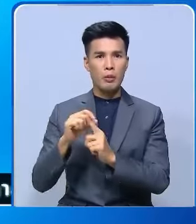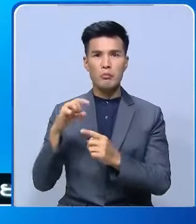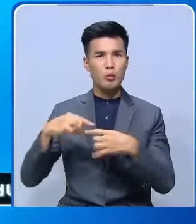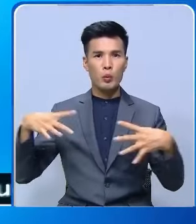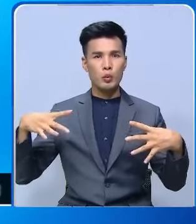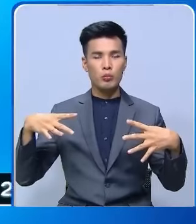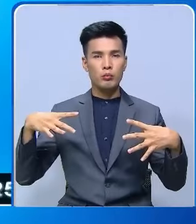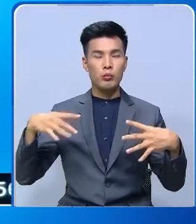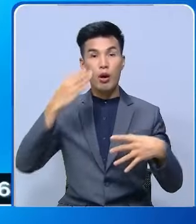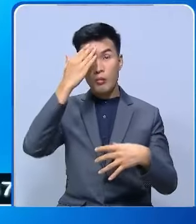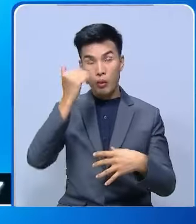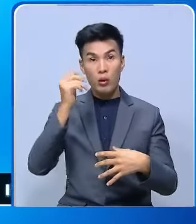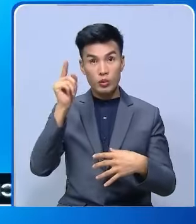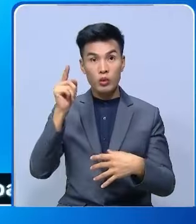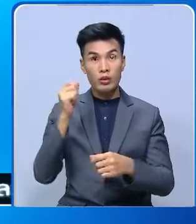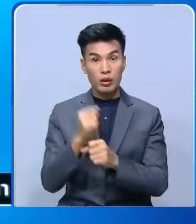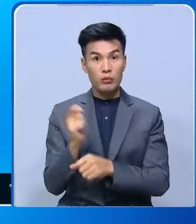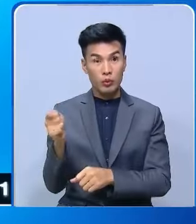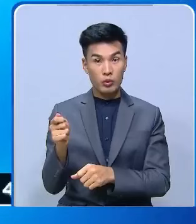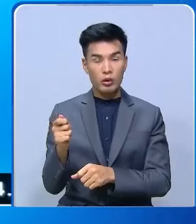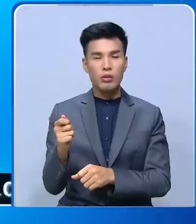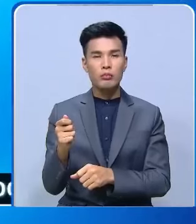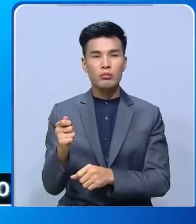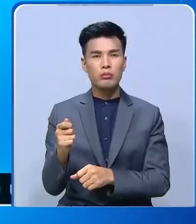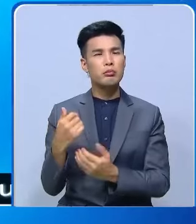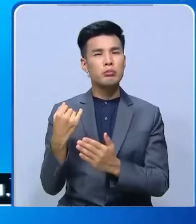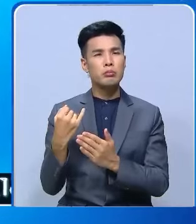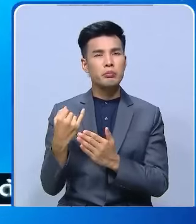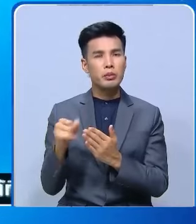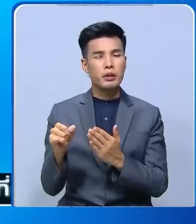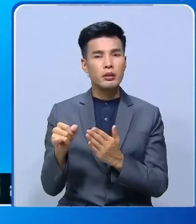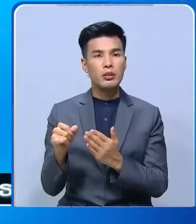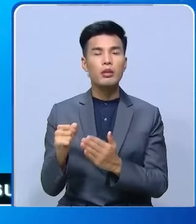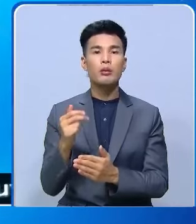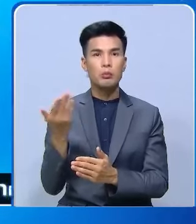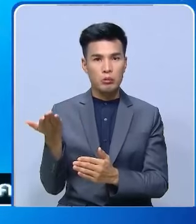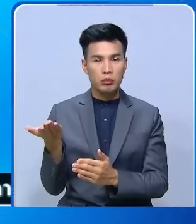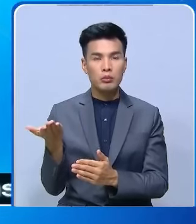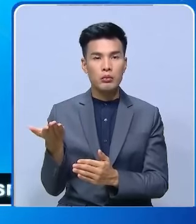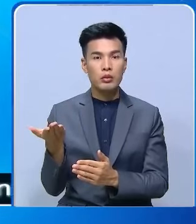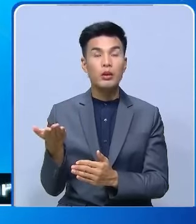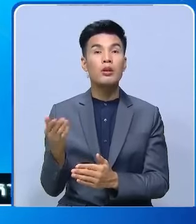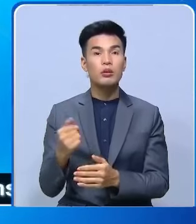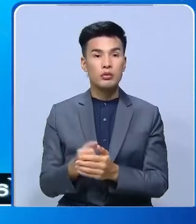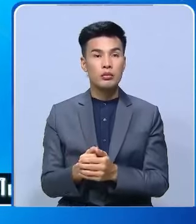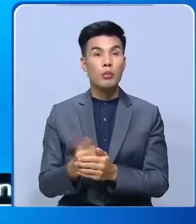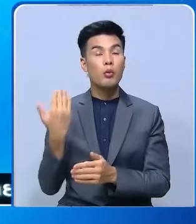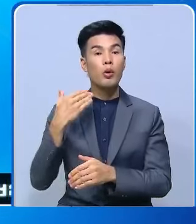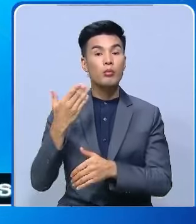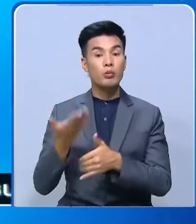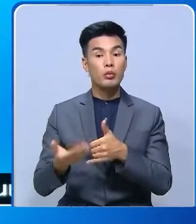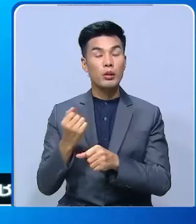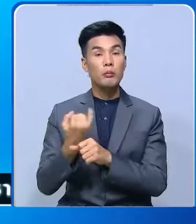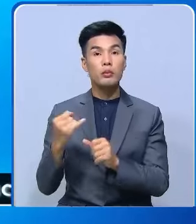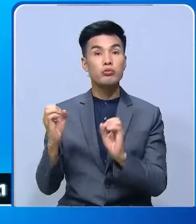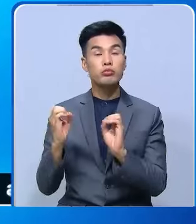นะนะเพราะว่าที่ต้องทันบนไว้มันคงไม่ได้มีอะไรเลยเถิดเท่านี้ก็ถือถือว่าอประมาณนึงแล้วถูกมั้ยเพราะว่าคนนี้เขาก็ไม่เคยมีพฤติกรรมทำผิดมาก่อนทำ